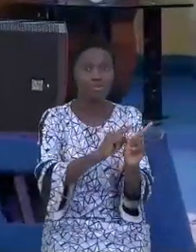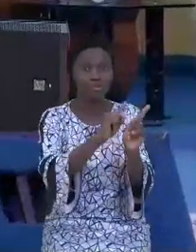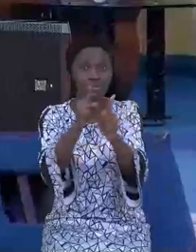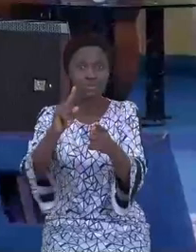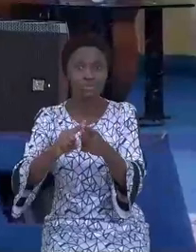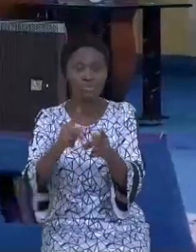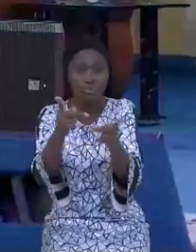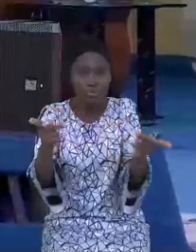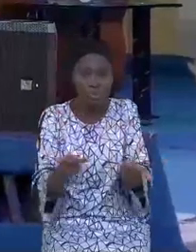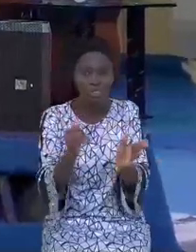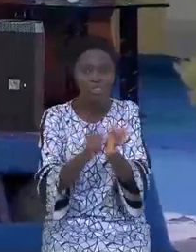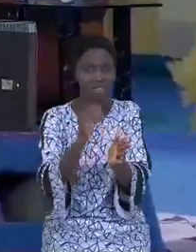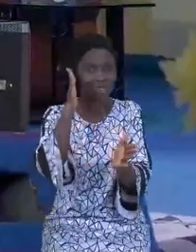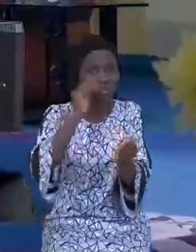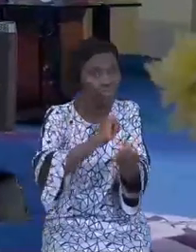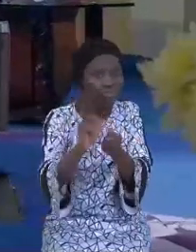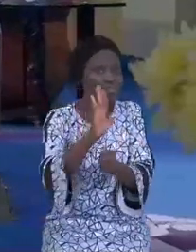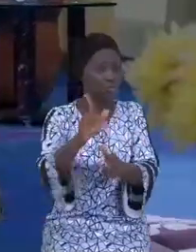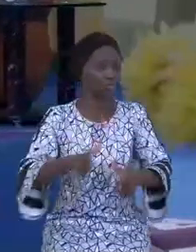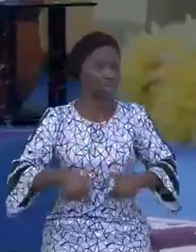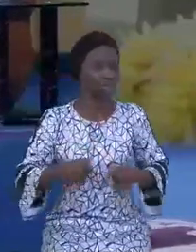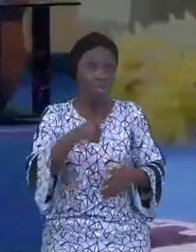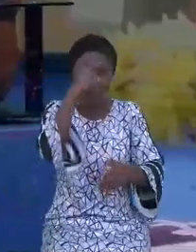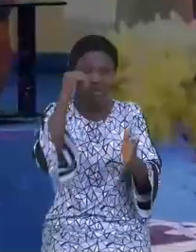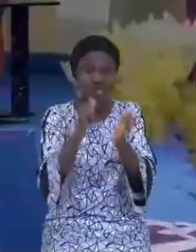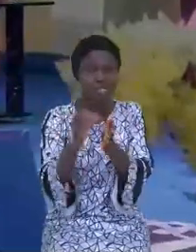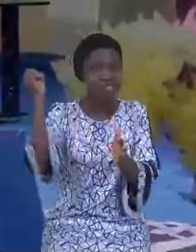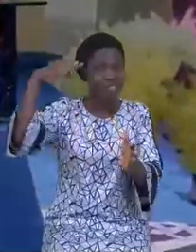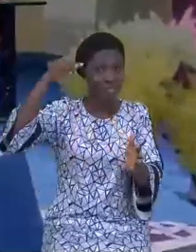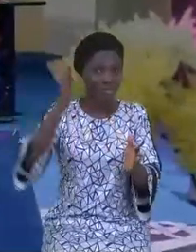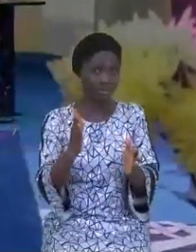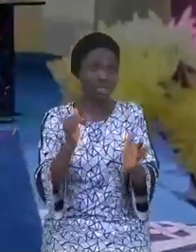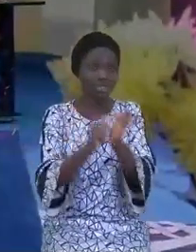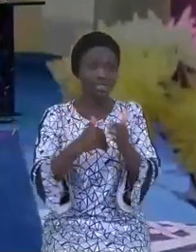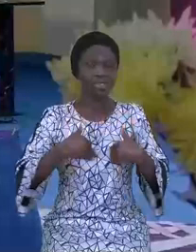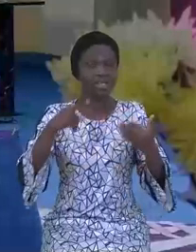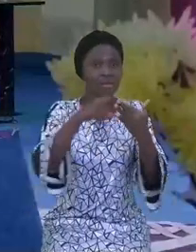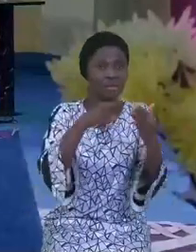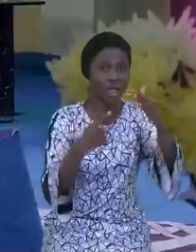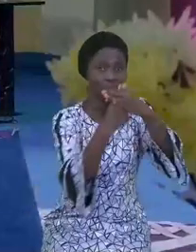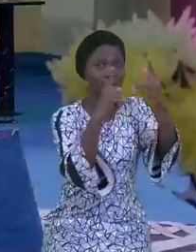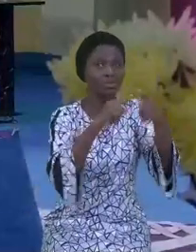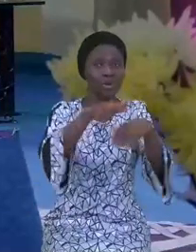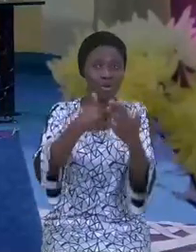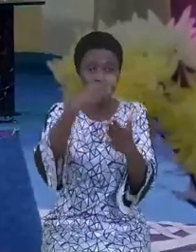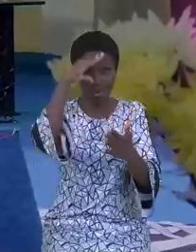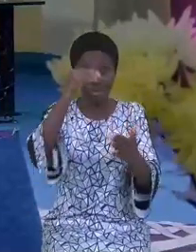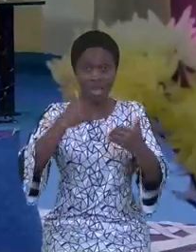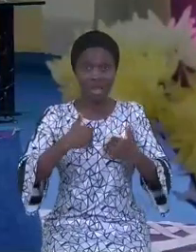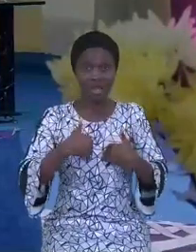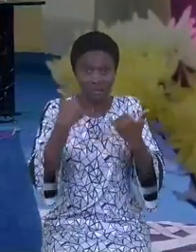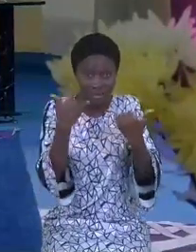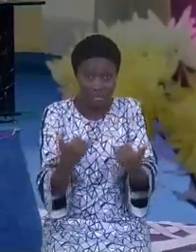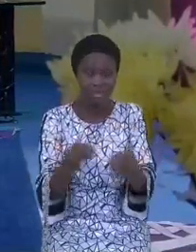endroits qui vont détruire ta vie. Cette grâce de Dieu qui est apparue à tous les hommes nous enseigne à renoncer à